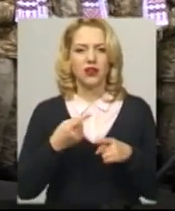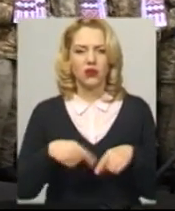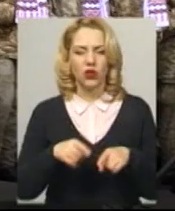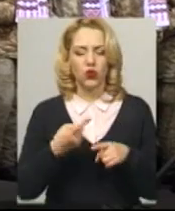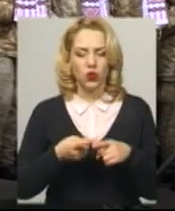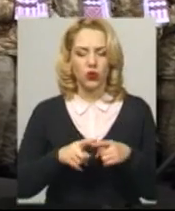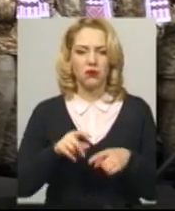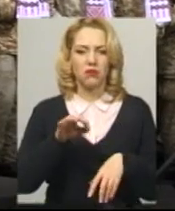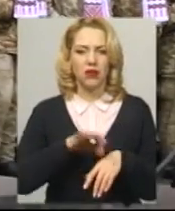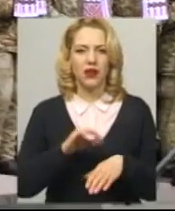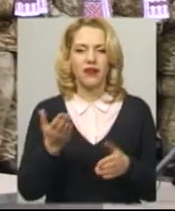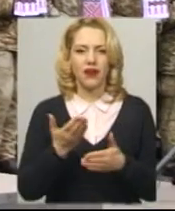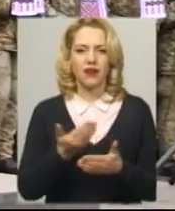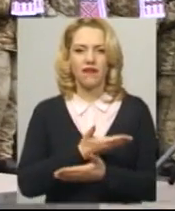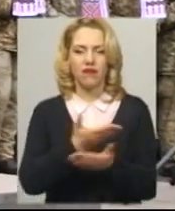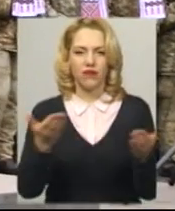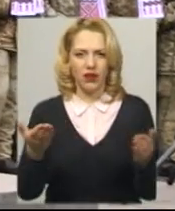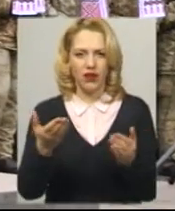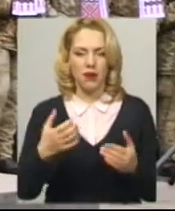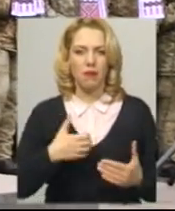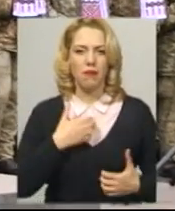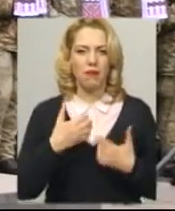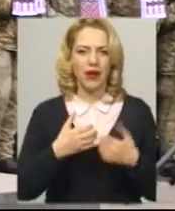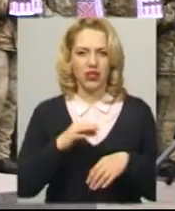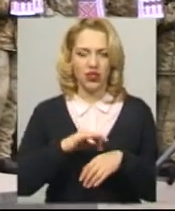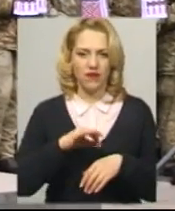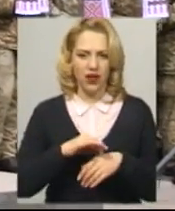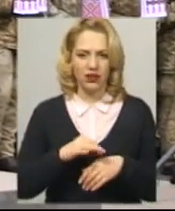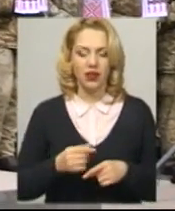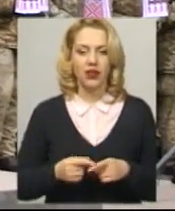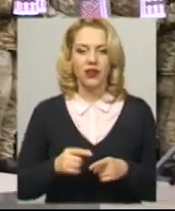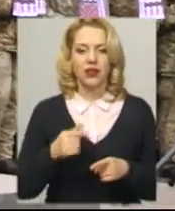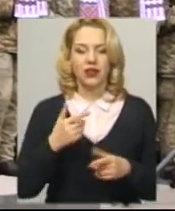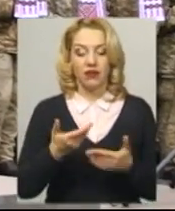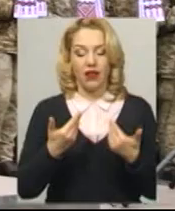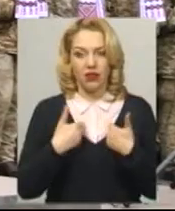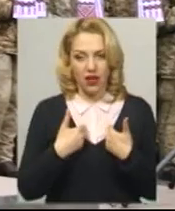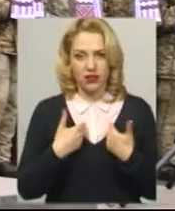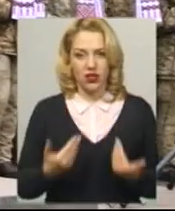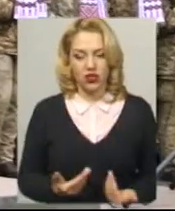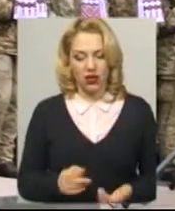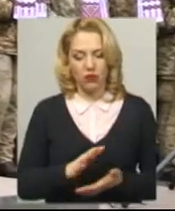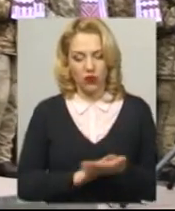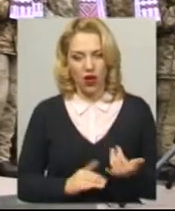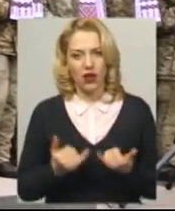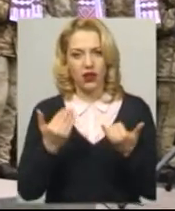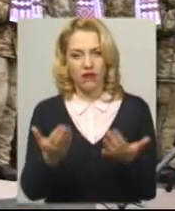який пережили ви. Для нас життя продовжується, а для вас воно змінилося раз і